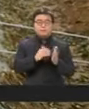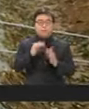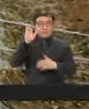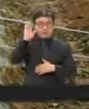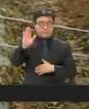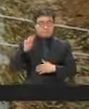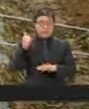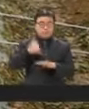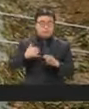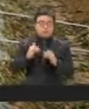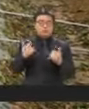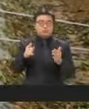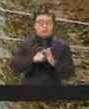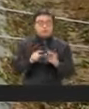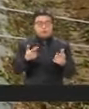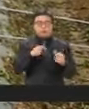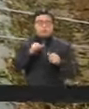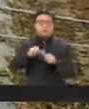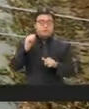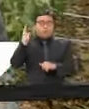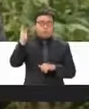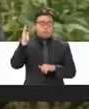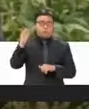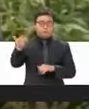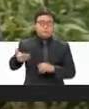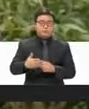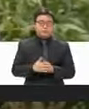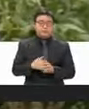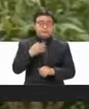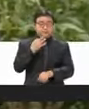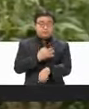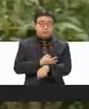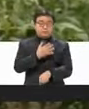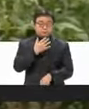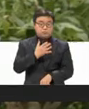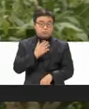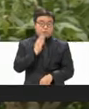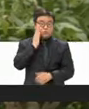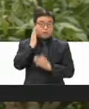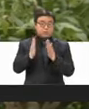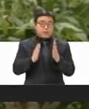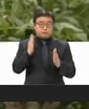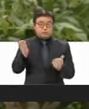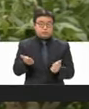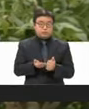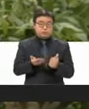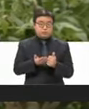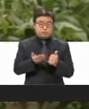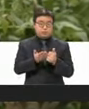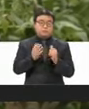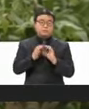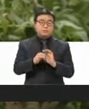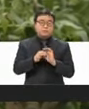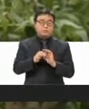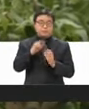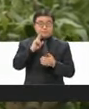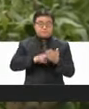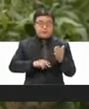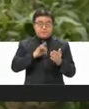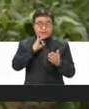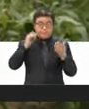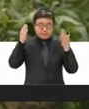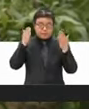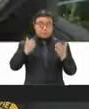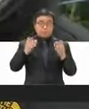농부들을 위한 여러 조언을 건넸습니다. 단순히 이제 농산물을 생산해서 판매에만 집중할